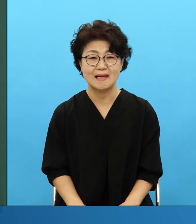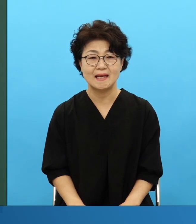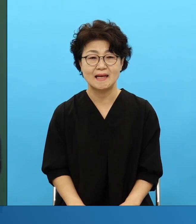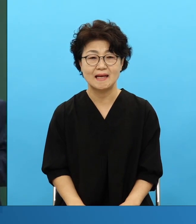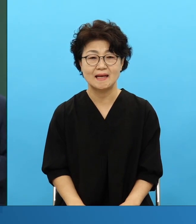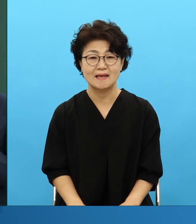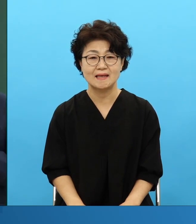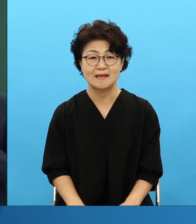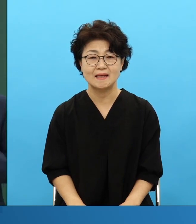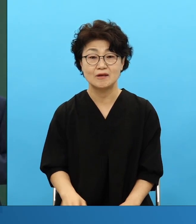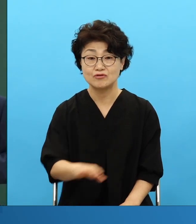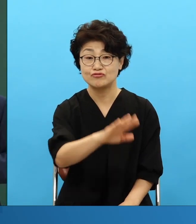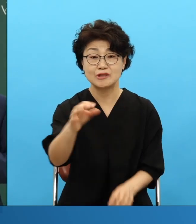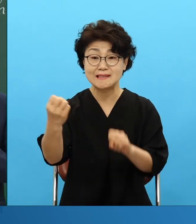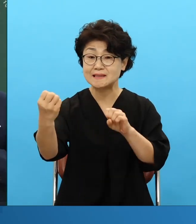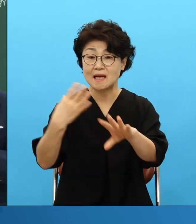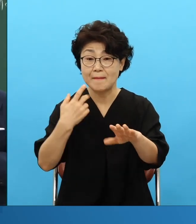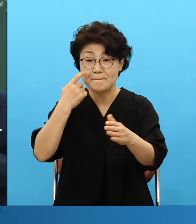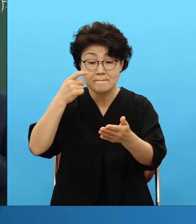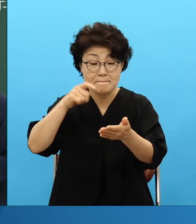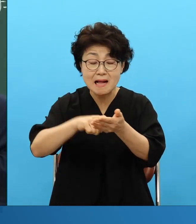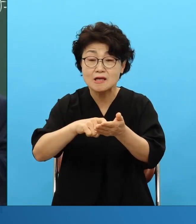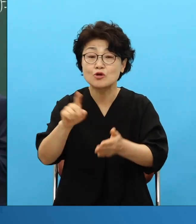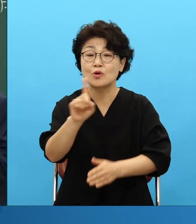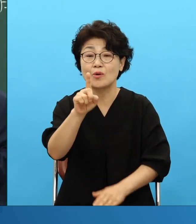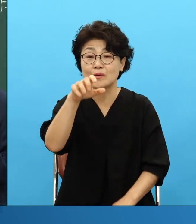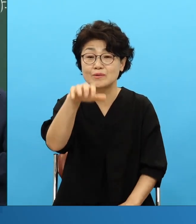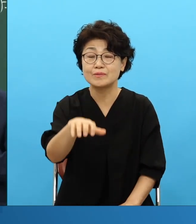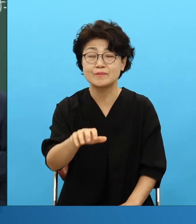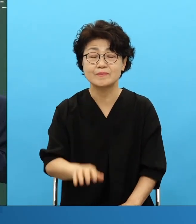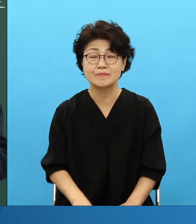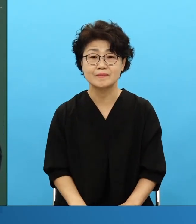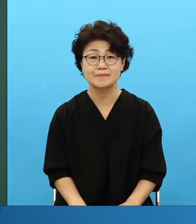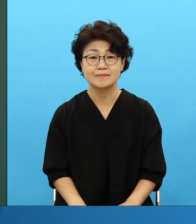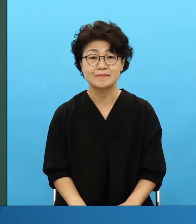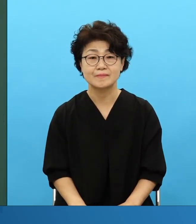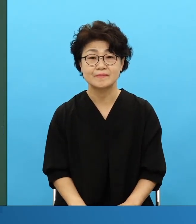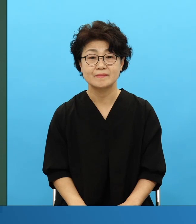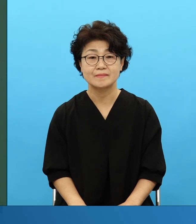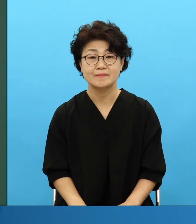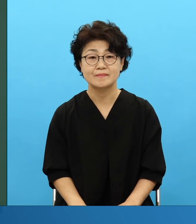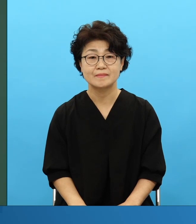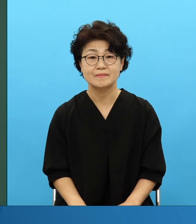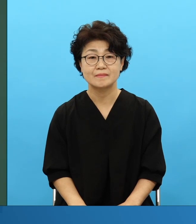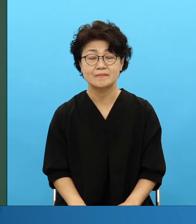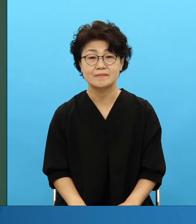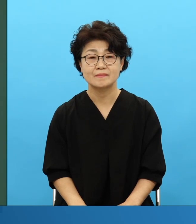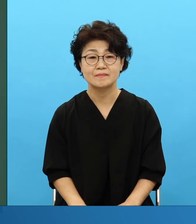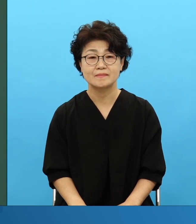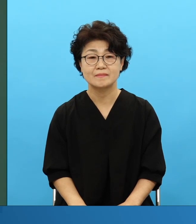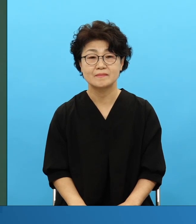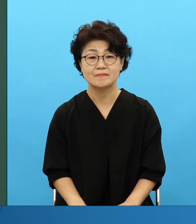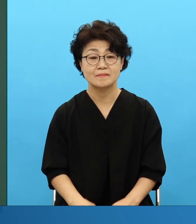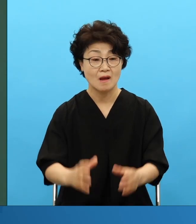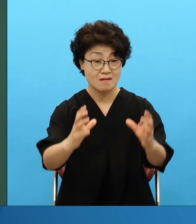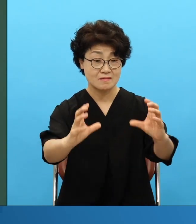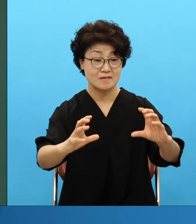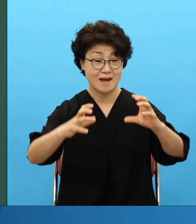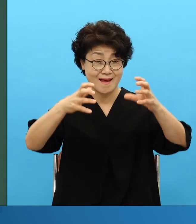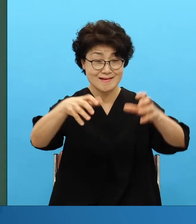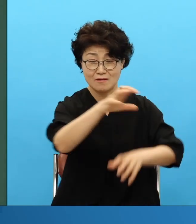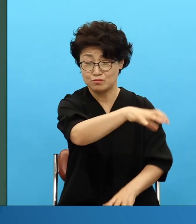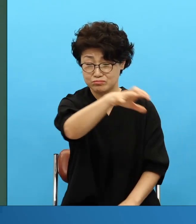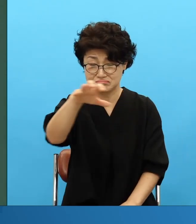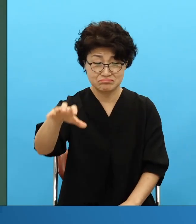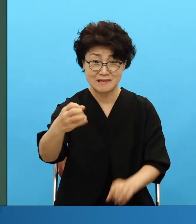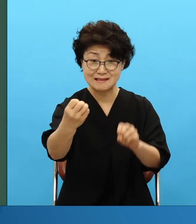답은 우리는 어디서 찾습니까? And where do we look for the solutions? 세상에서 답이 있는 것 같으면 여러분이 여기 있을 필요가 없는 거죠. If